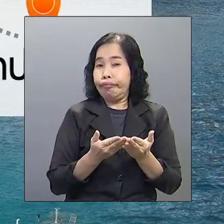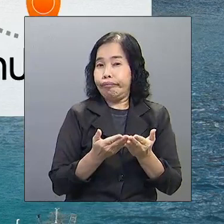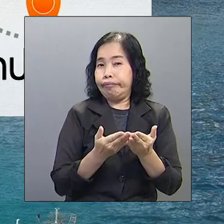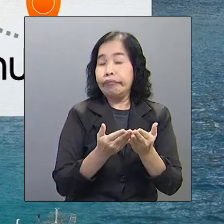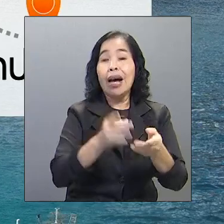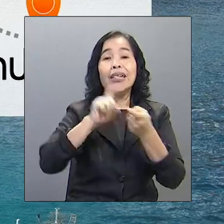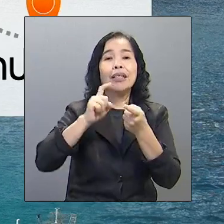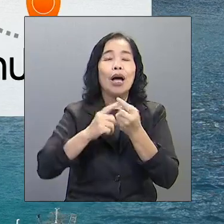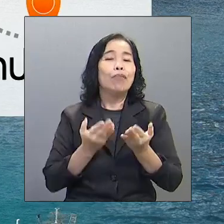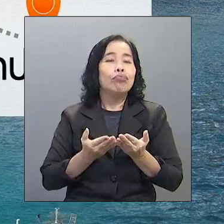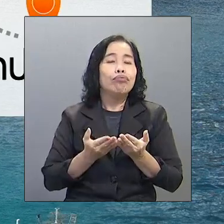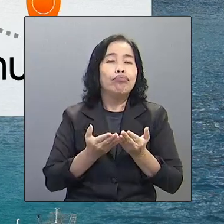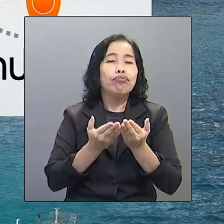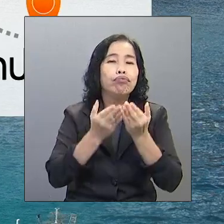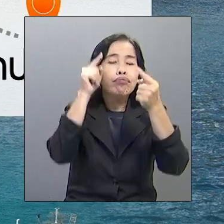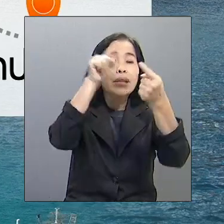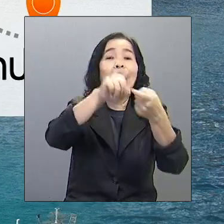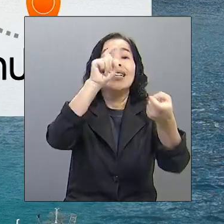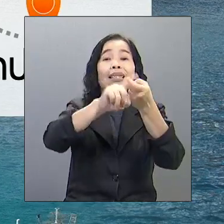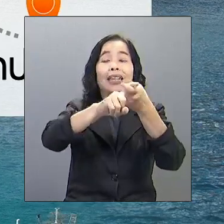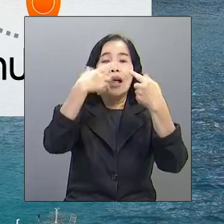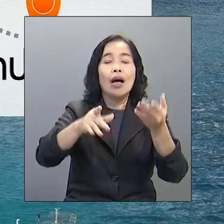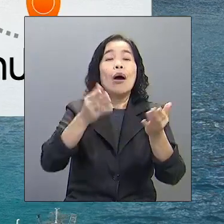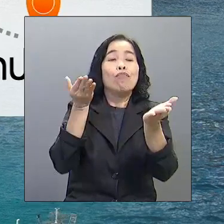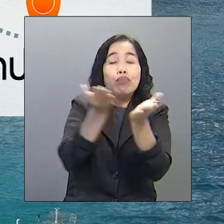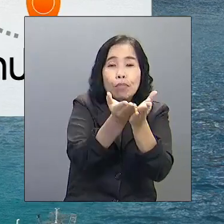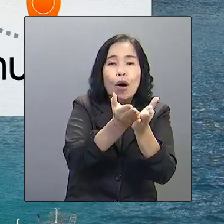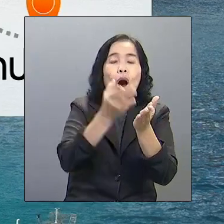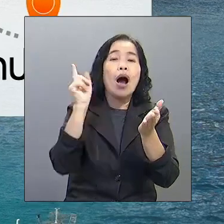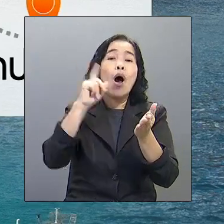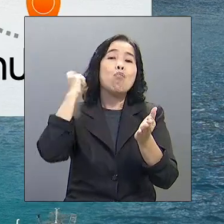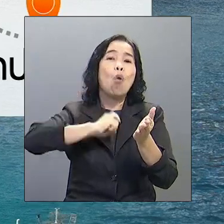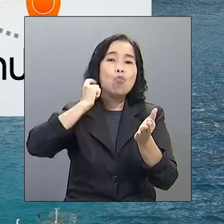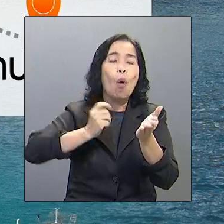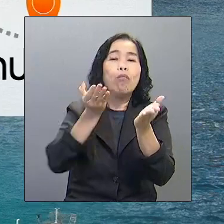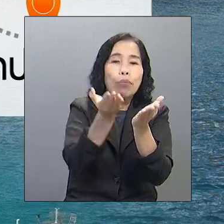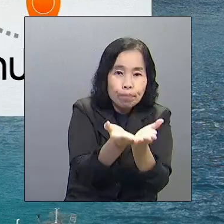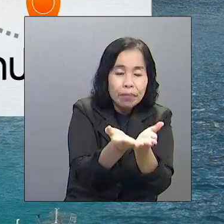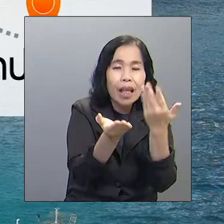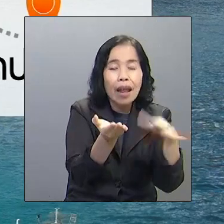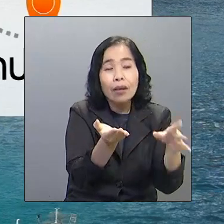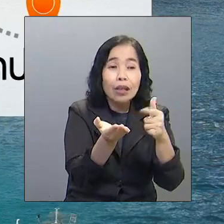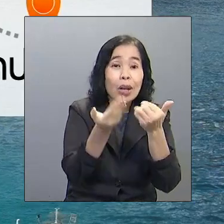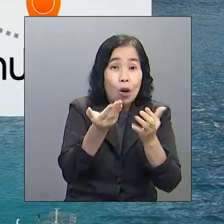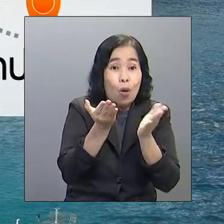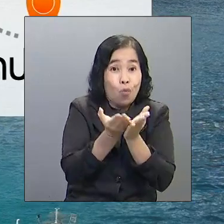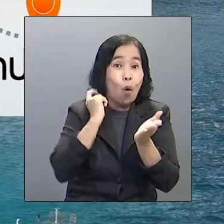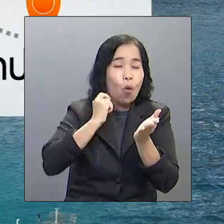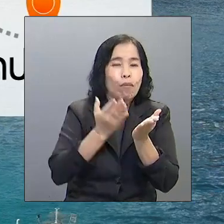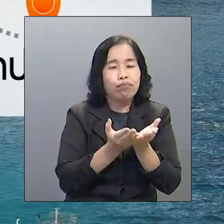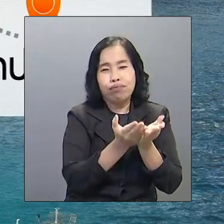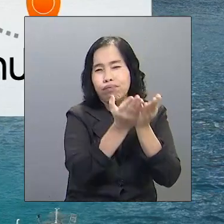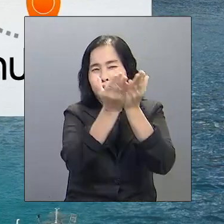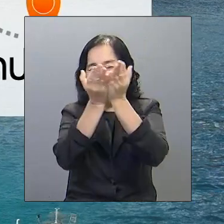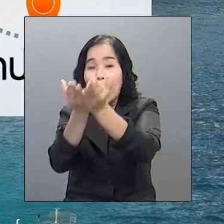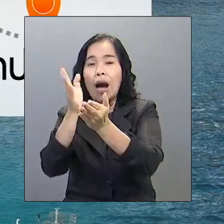ไปยงวราดิวอสต็อคของรัศเซียก่อนจะไปเทียบท่าที่ห้องกงนานกวา 3 สัดา์และตอนนี้กำลงม่งหนาไปยเมืองเข็